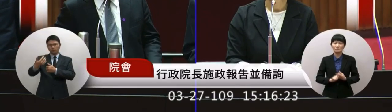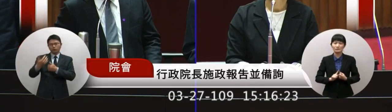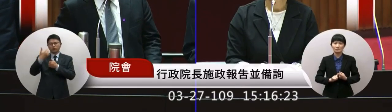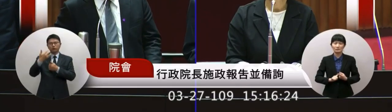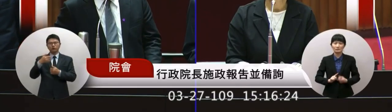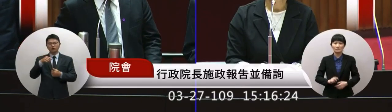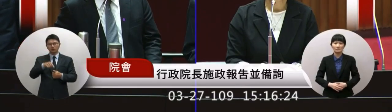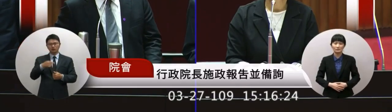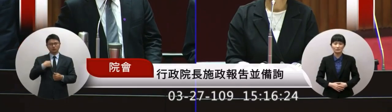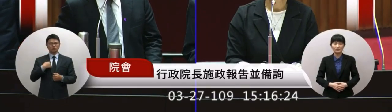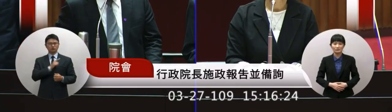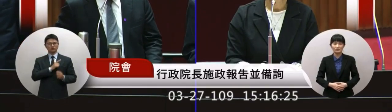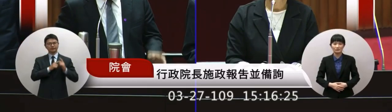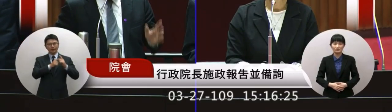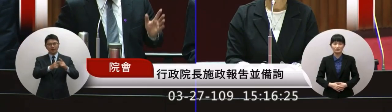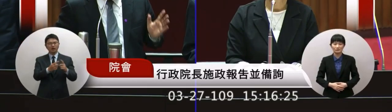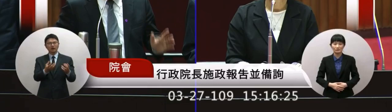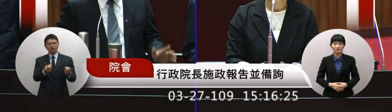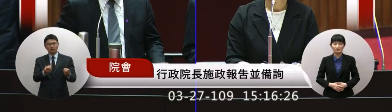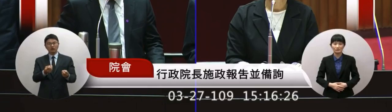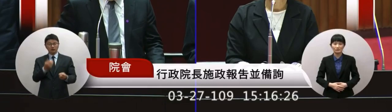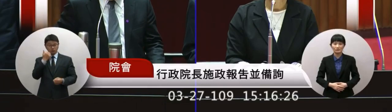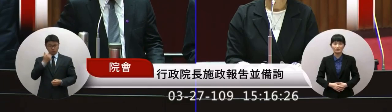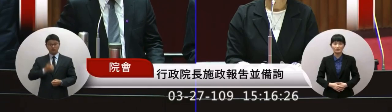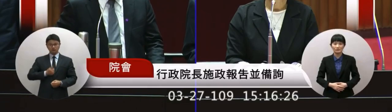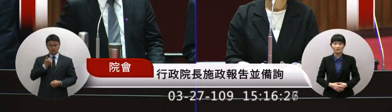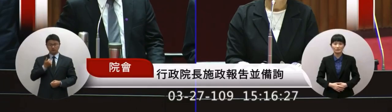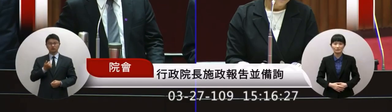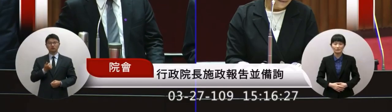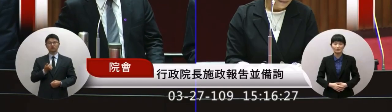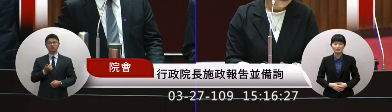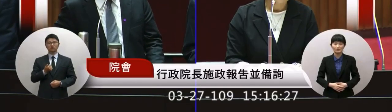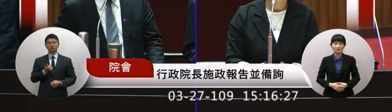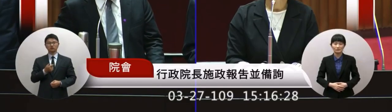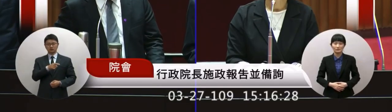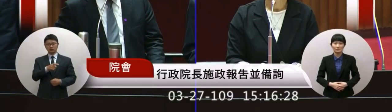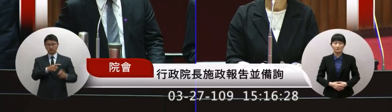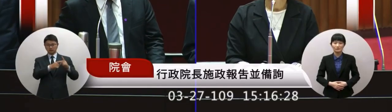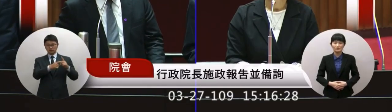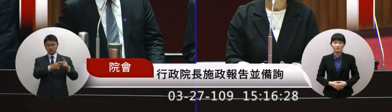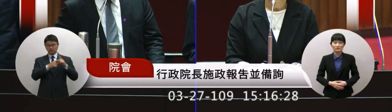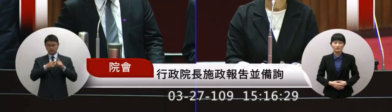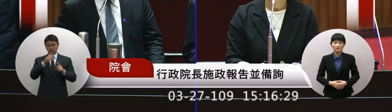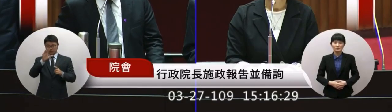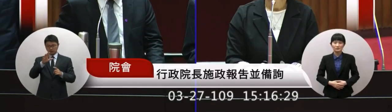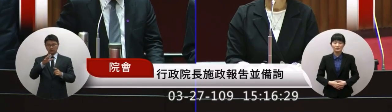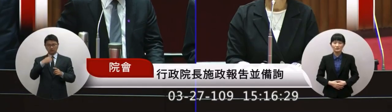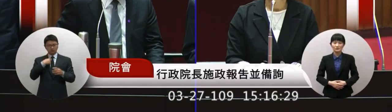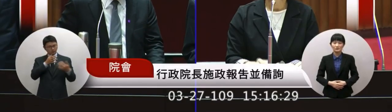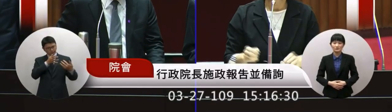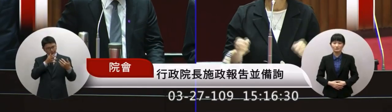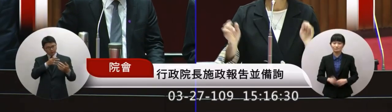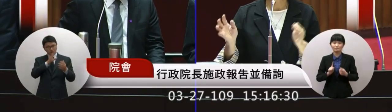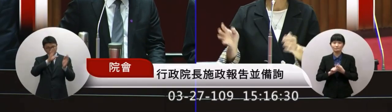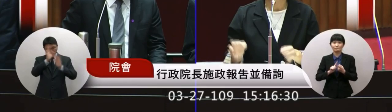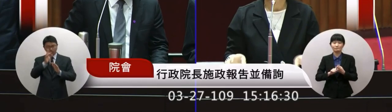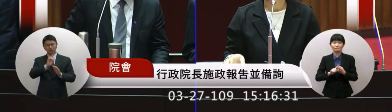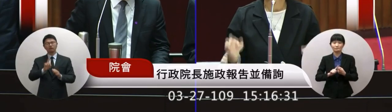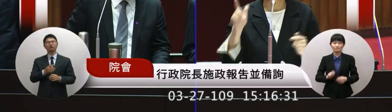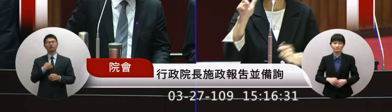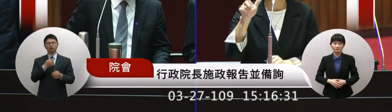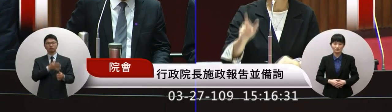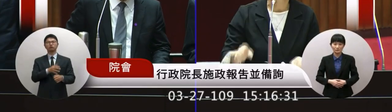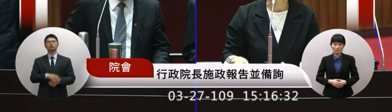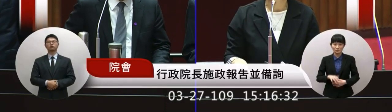无在场吼，所以那有我只请因来了解看经营是啥物款。 对，因为家都是